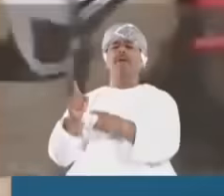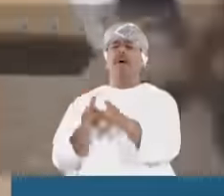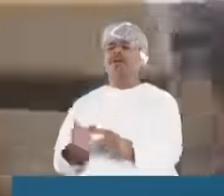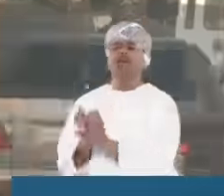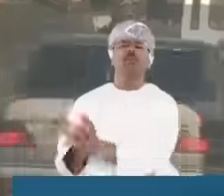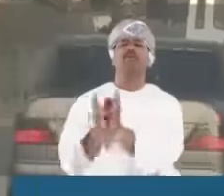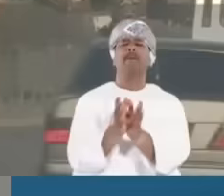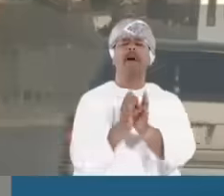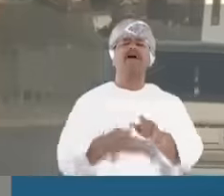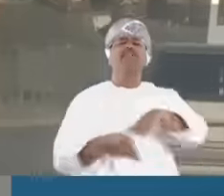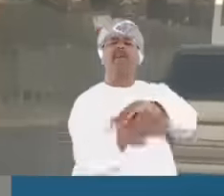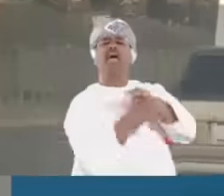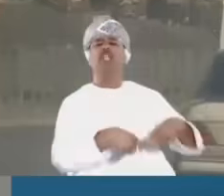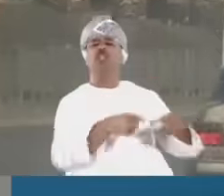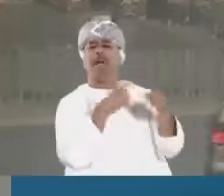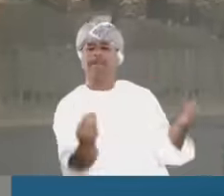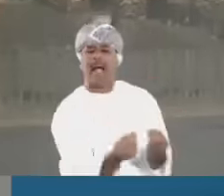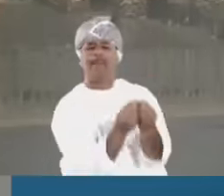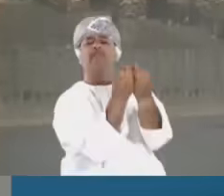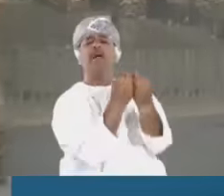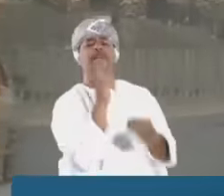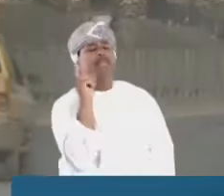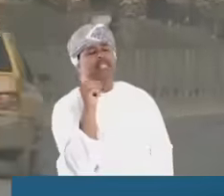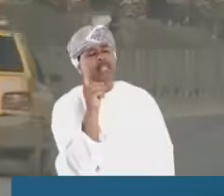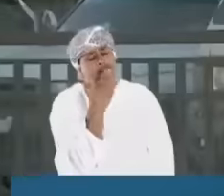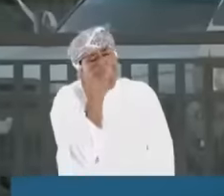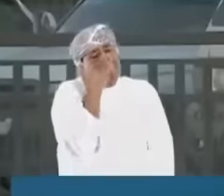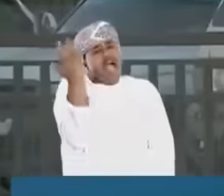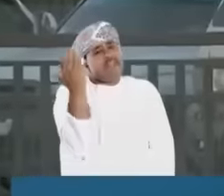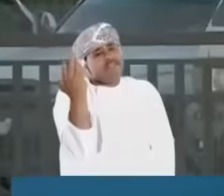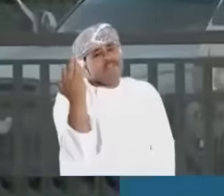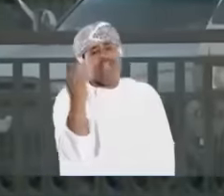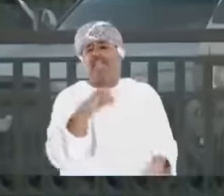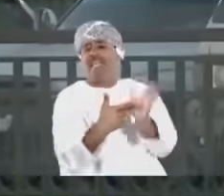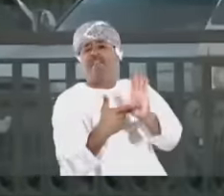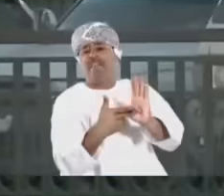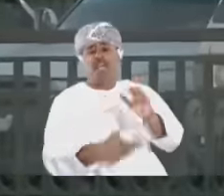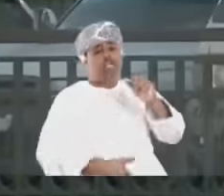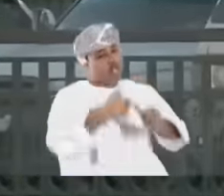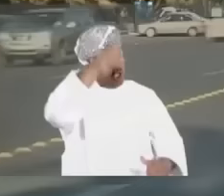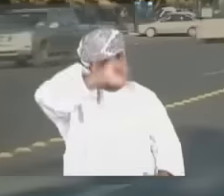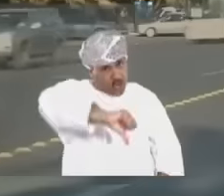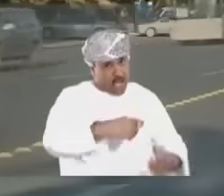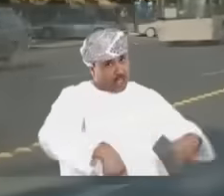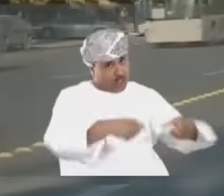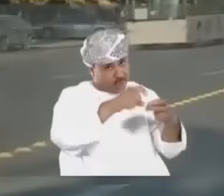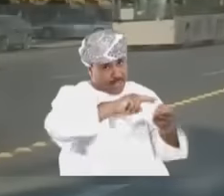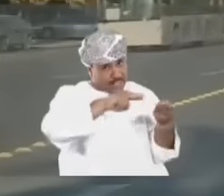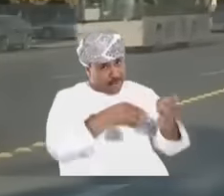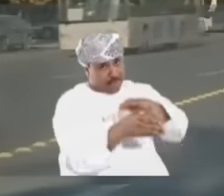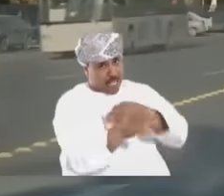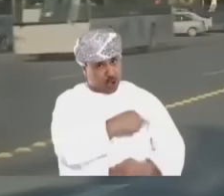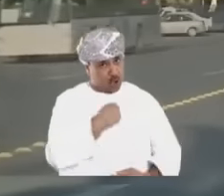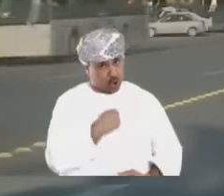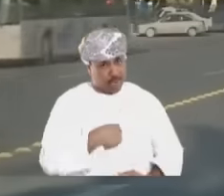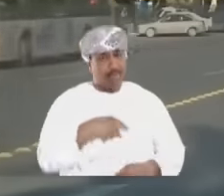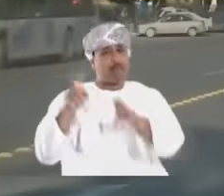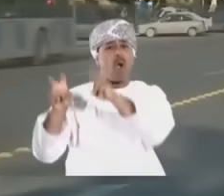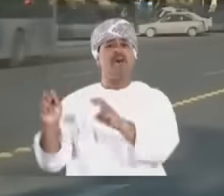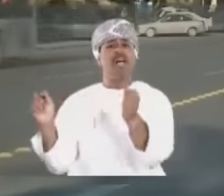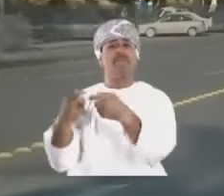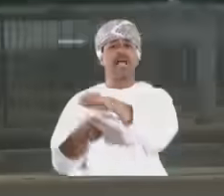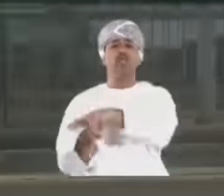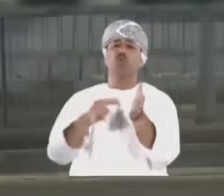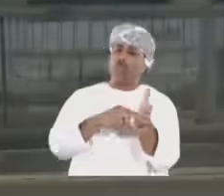السلام السورية بجنيف، يبقى الأمر مجهولا حول مدى نجاح هذه المحادثات في إنهاء الحرب الدائرة في